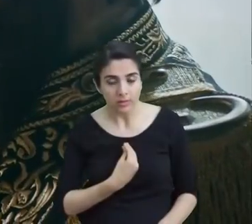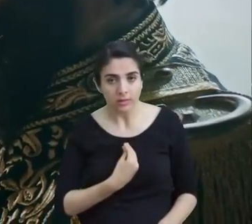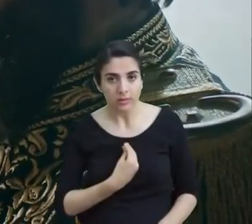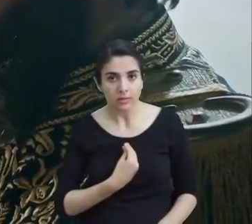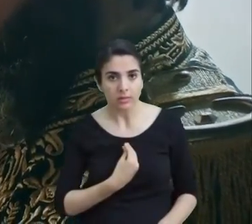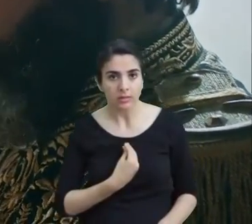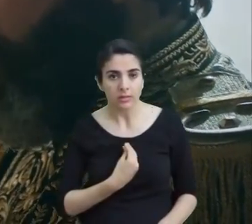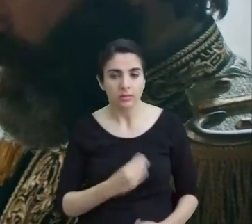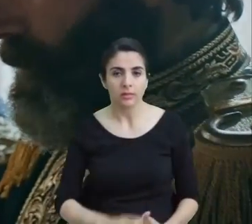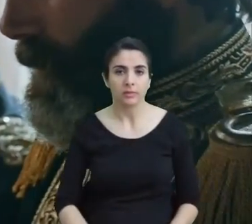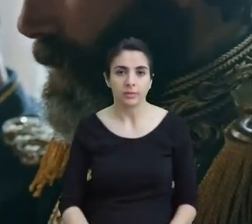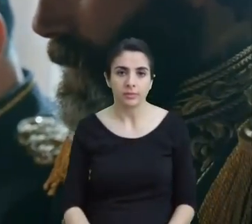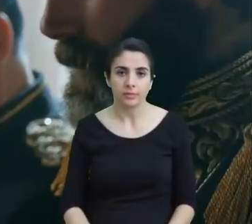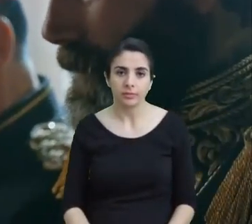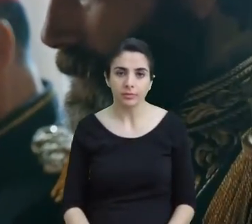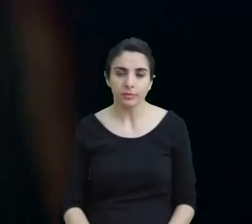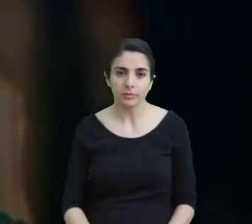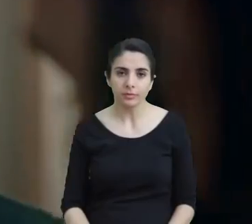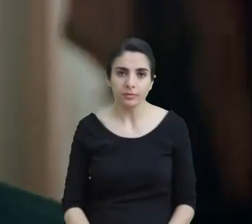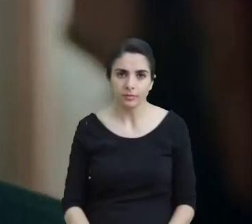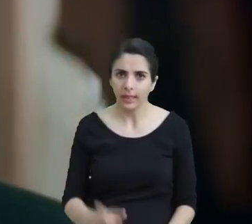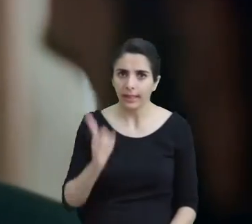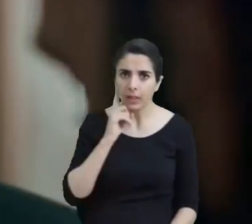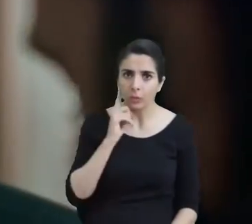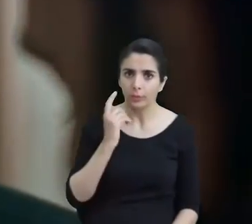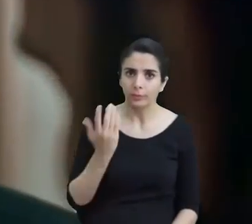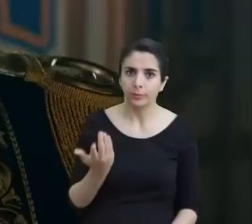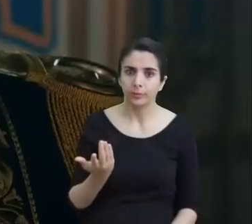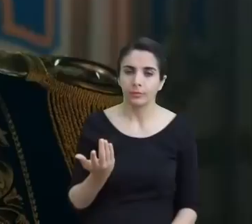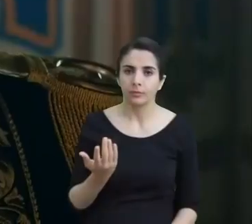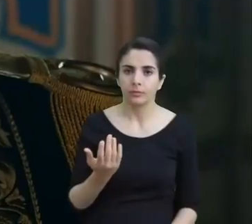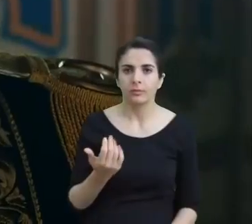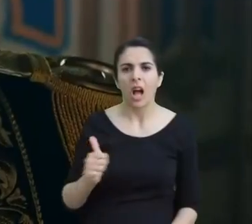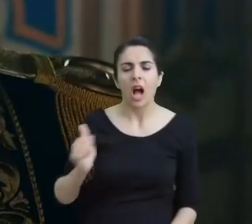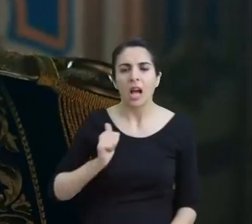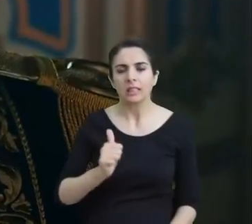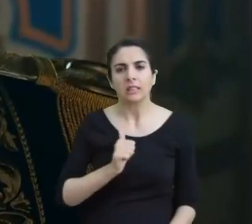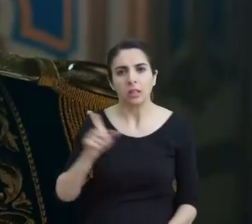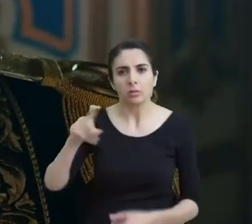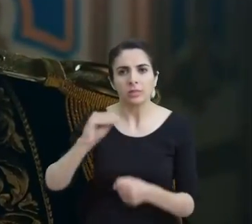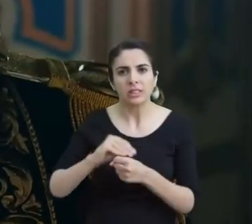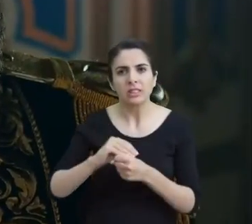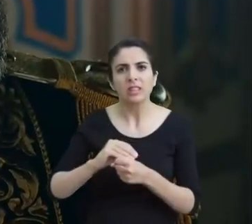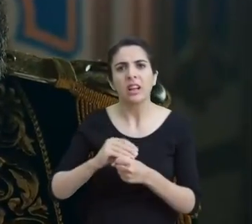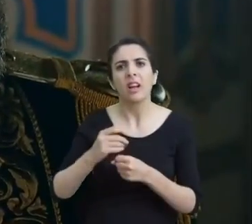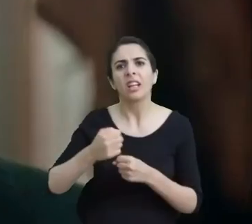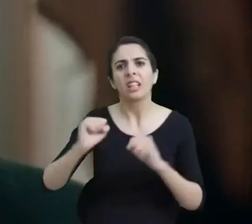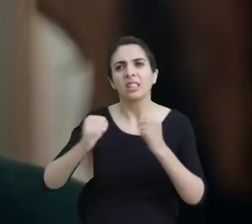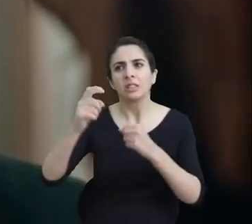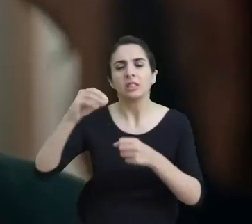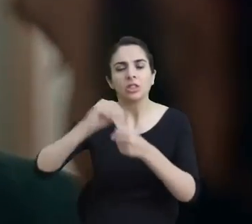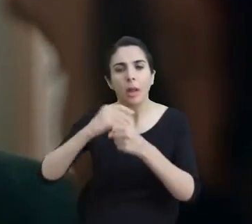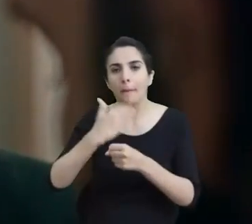verirseniz. Sultan Esat Paşa'nın karşısına geçti. Dinliyorum. Bahriye askerlerimiz Kasımpaşa